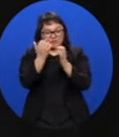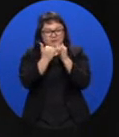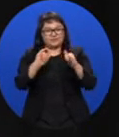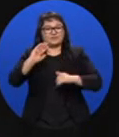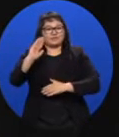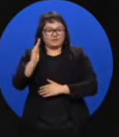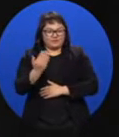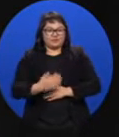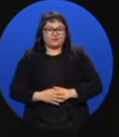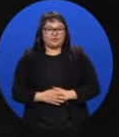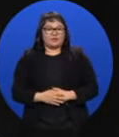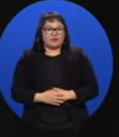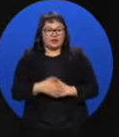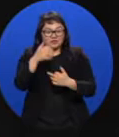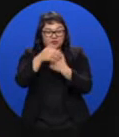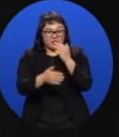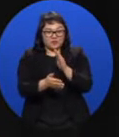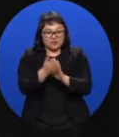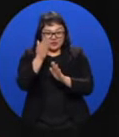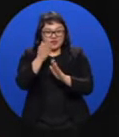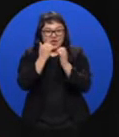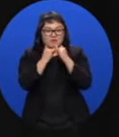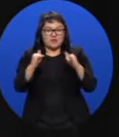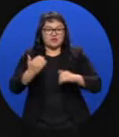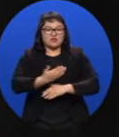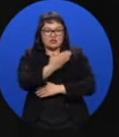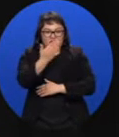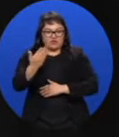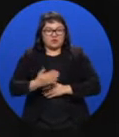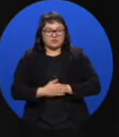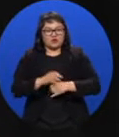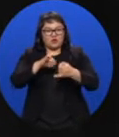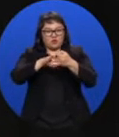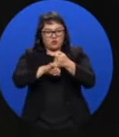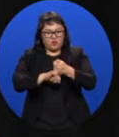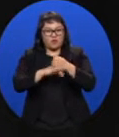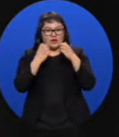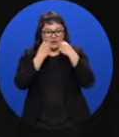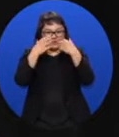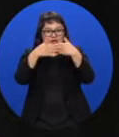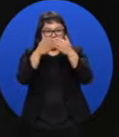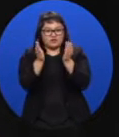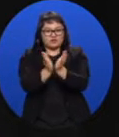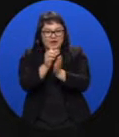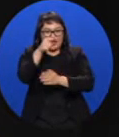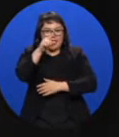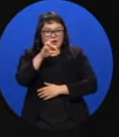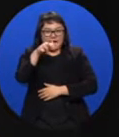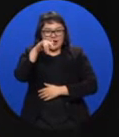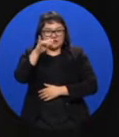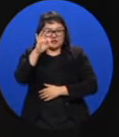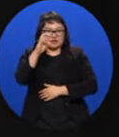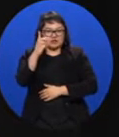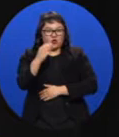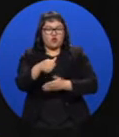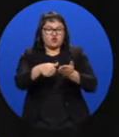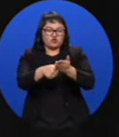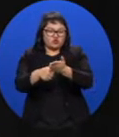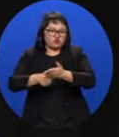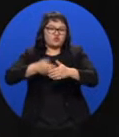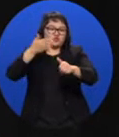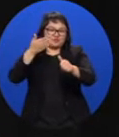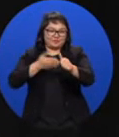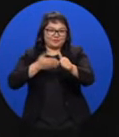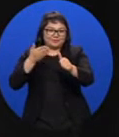않겠습니까? 서귀포 시민 여러분, 이번에랑 꼭 새누리당의 강지용 후보를 찍어주실 것을